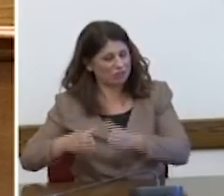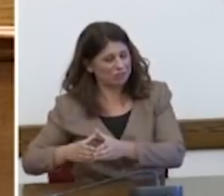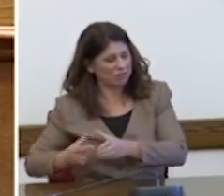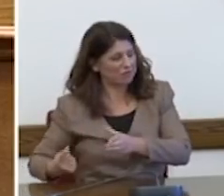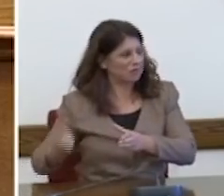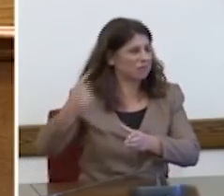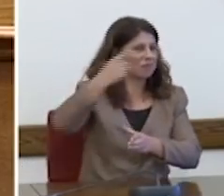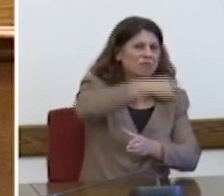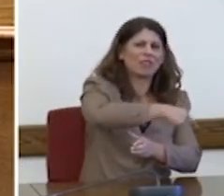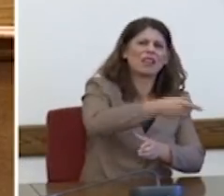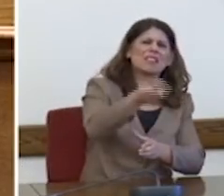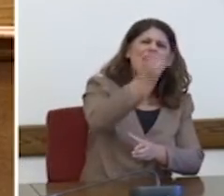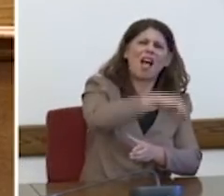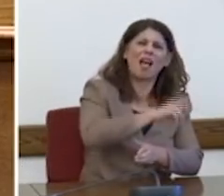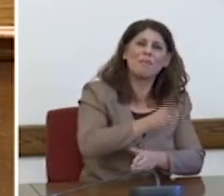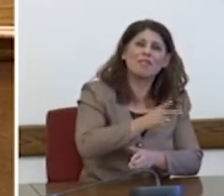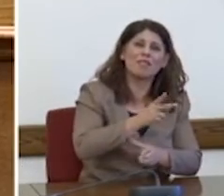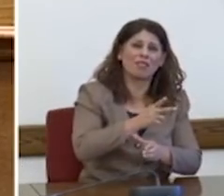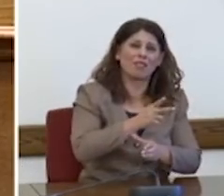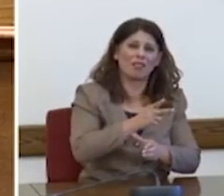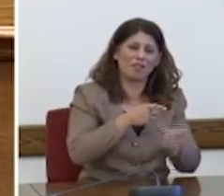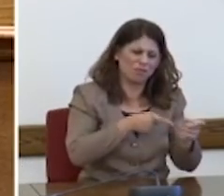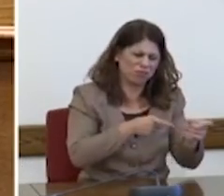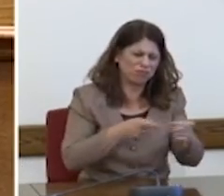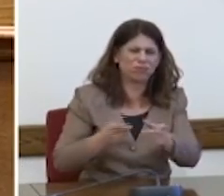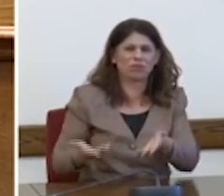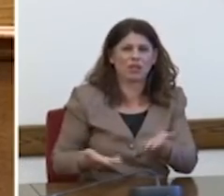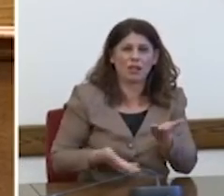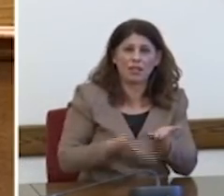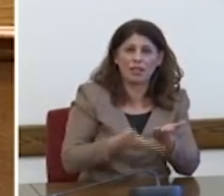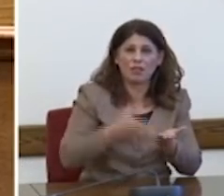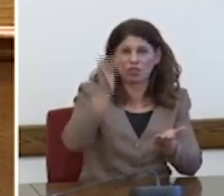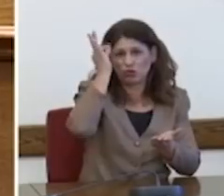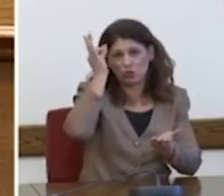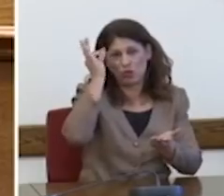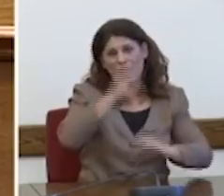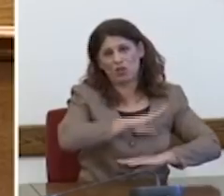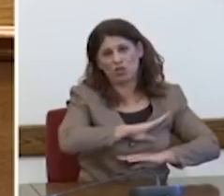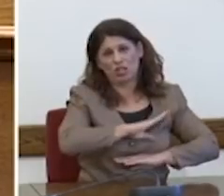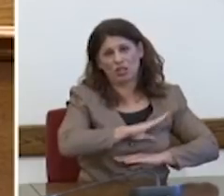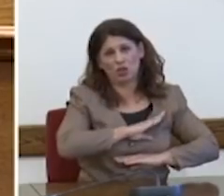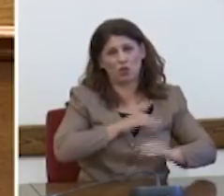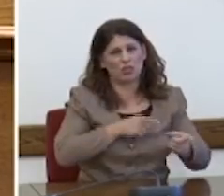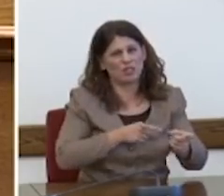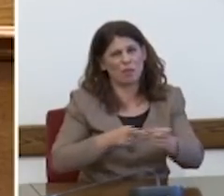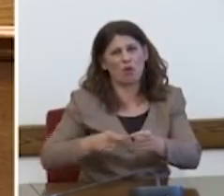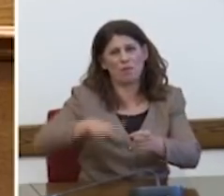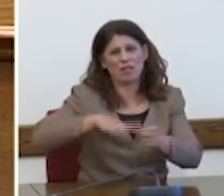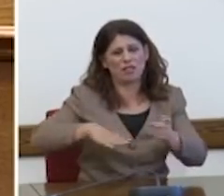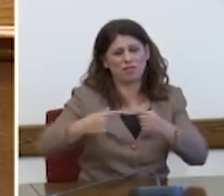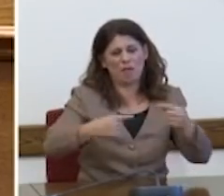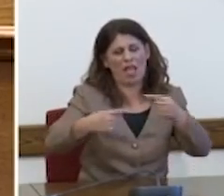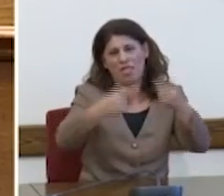άλλες επικίνδυνες αποστολές για να συνδράμουν τα γαλλικά στρατεύματα σε πολεμικά πεδία. Και